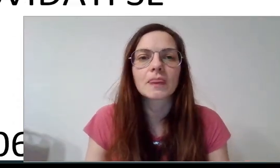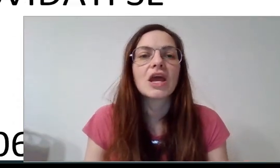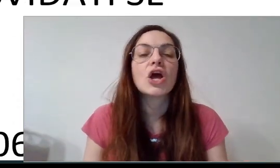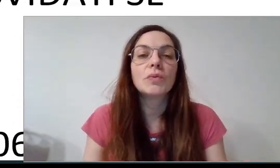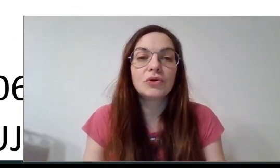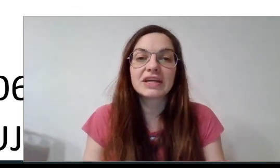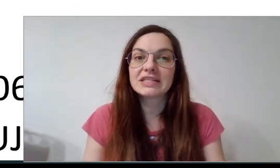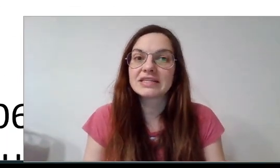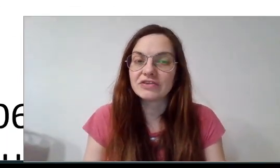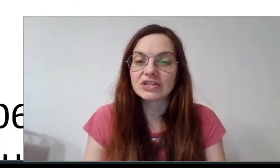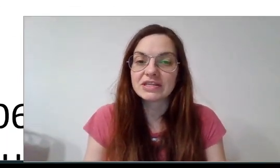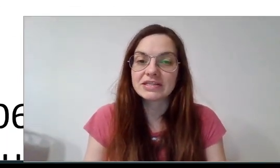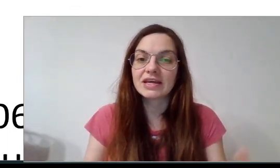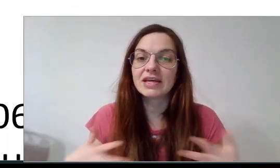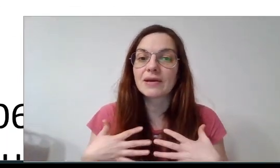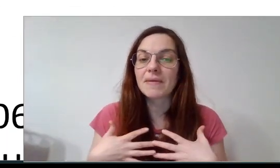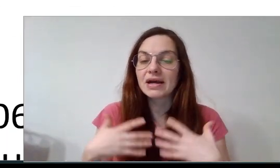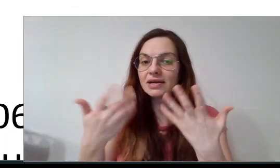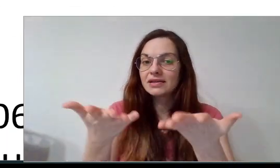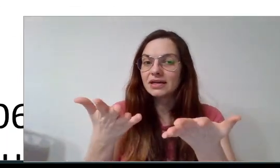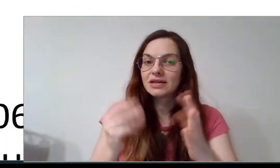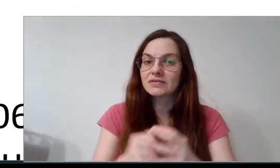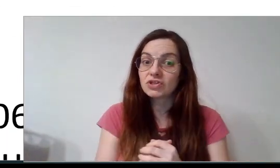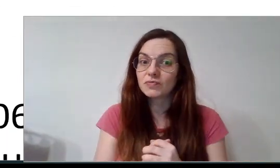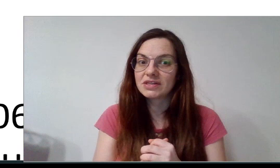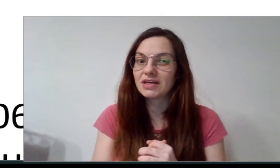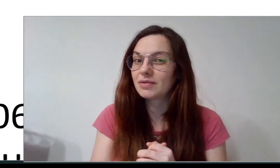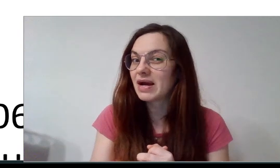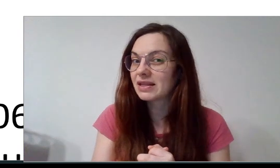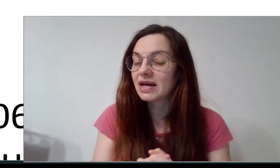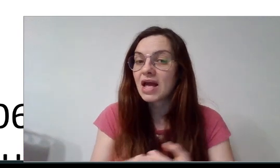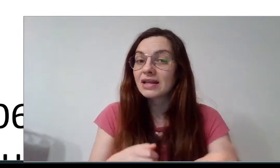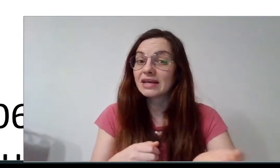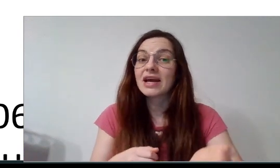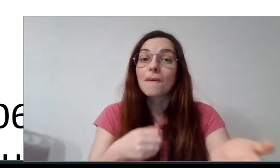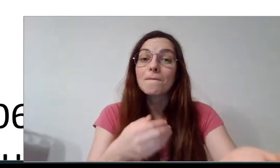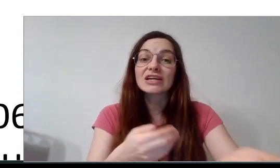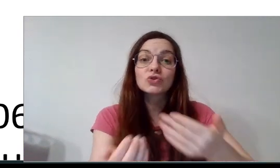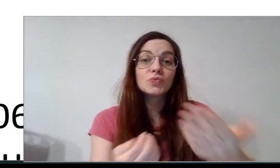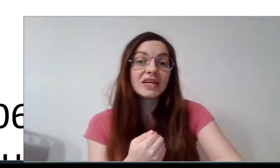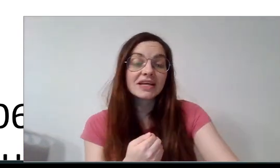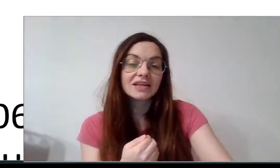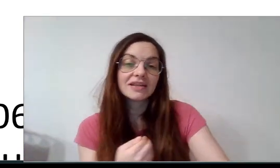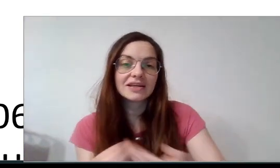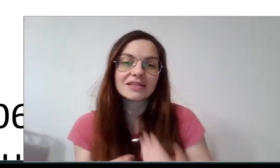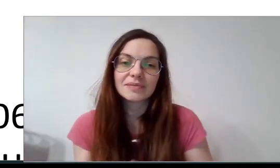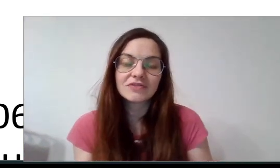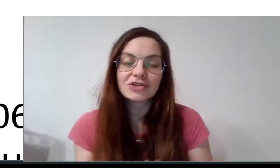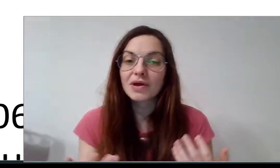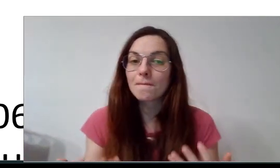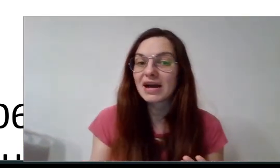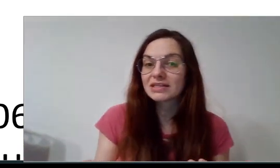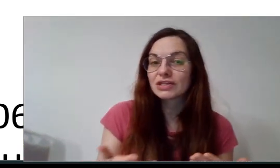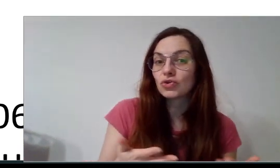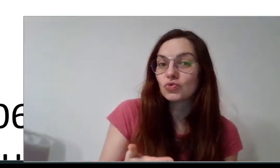što. Mögen, sviđati se, ich mag dich, sviđaš mi se, ich mag dich, dich, magst du mich, da li se ja tebi